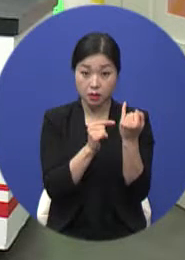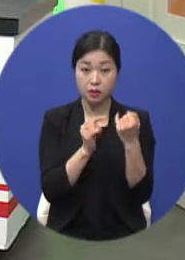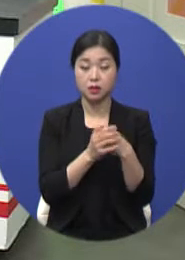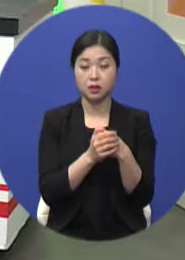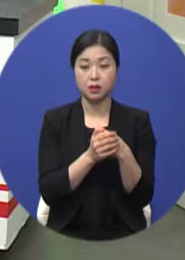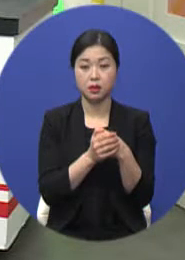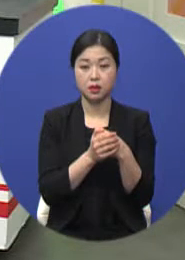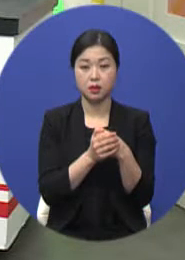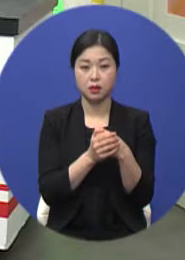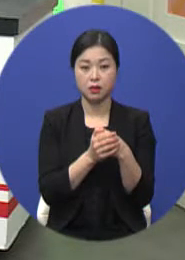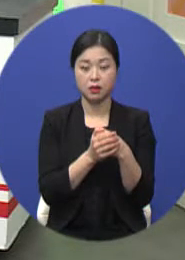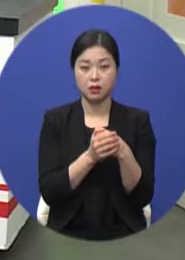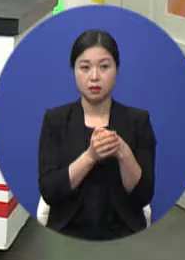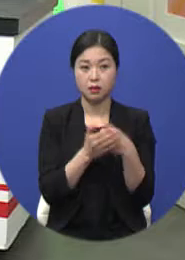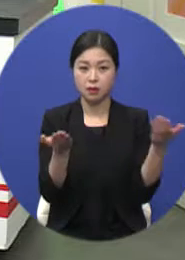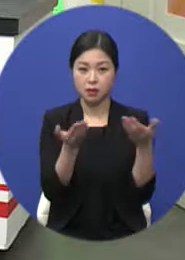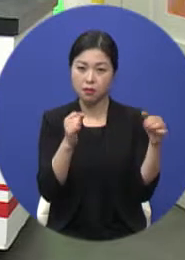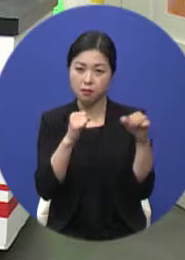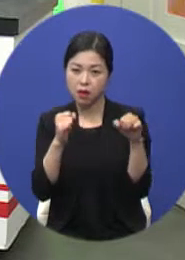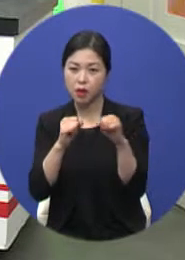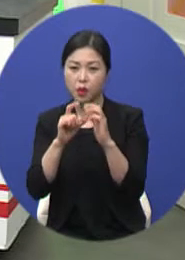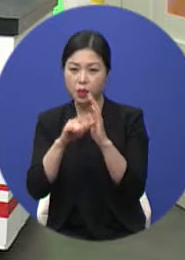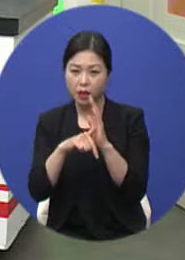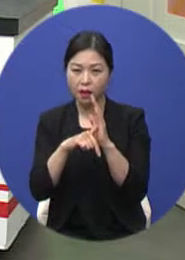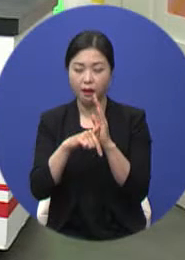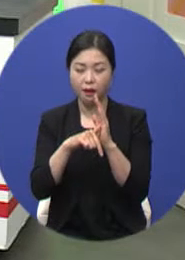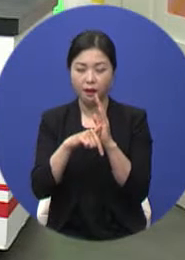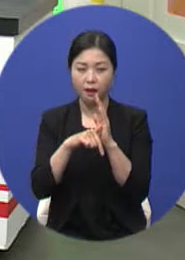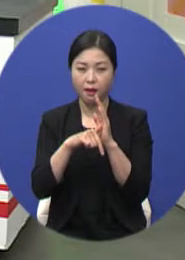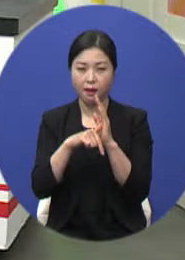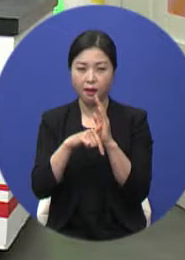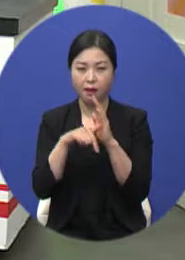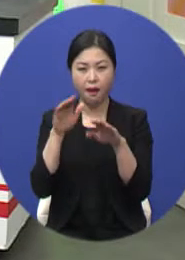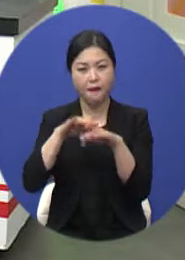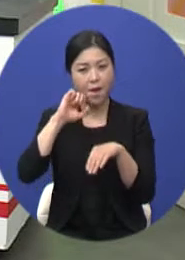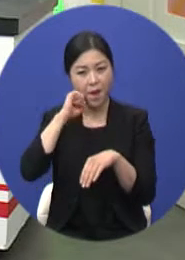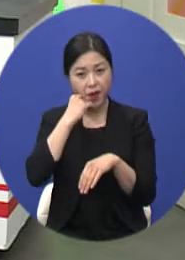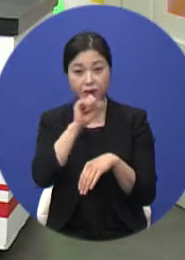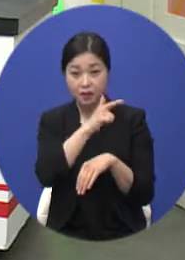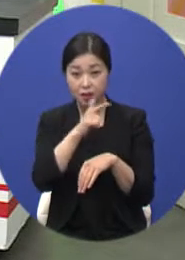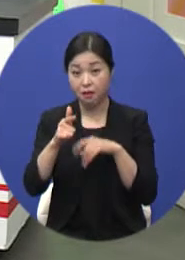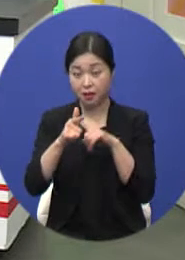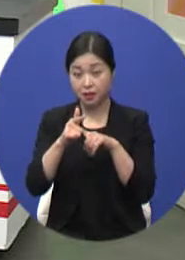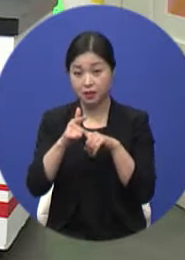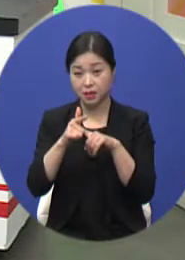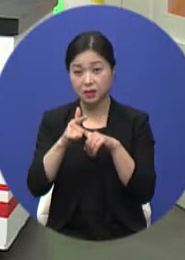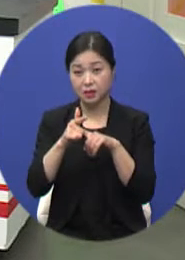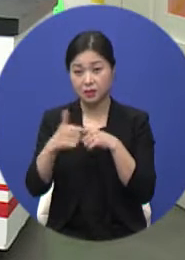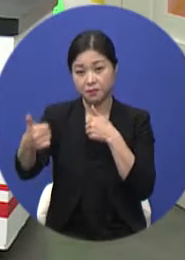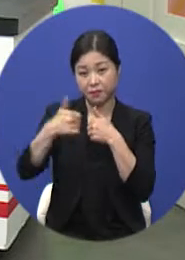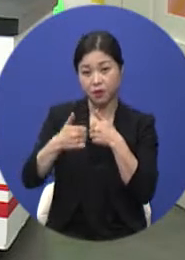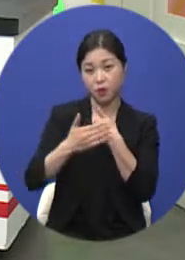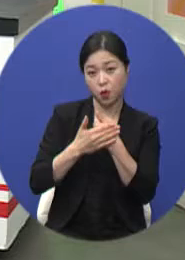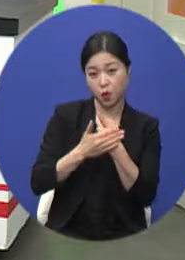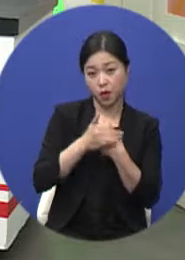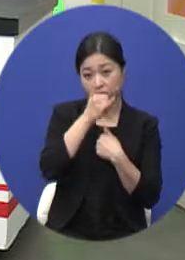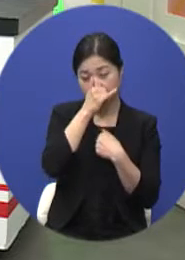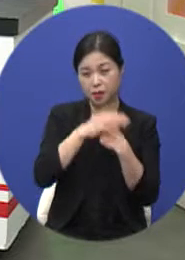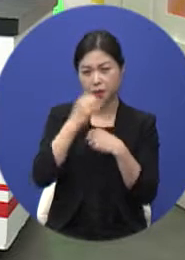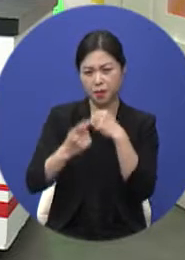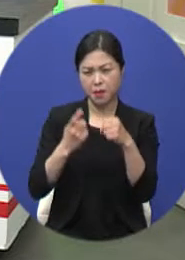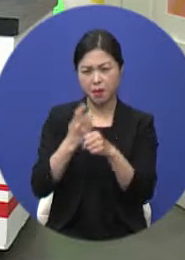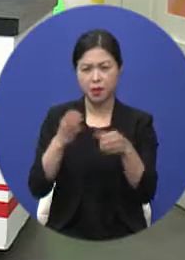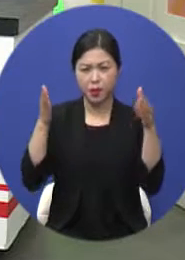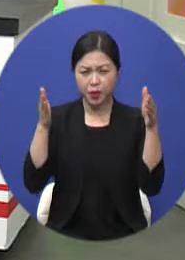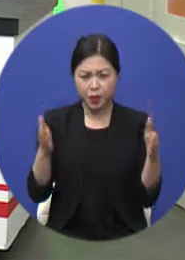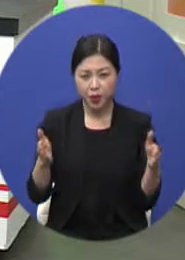일들을 이렇게 많이 처리를 해줬어요. 많이 잘 돌봐주고 그러니까 또 한 몇 년을 그렇게